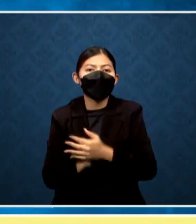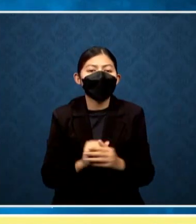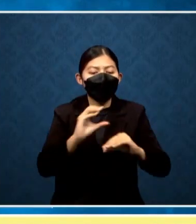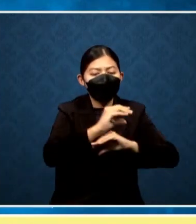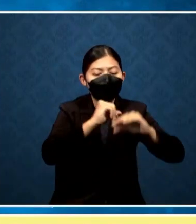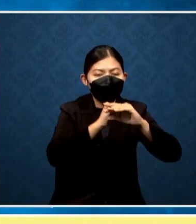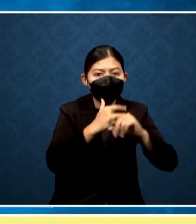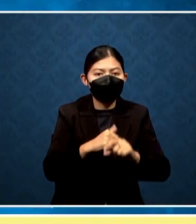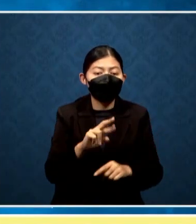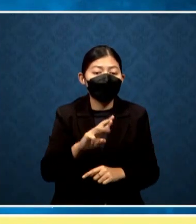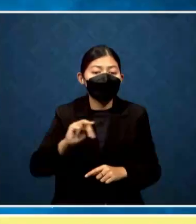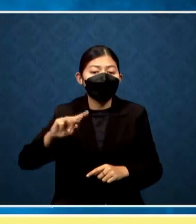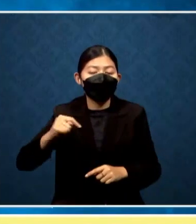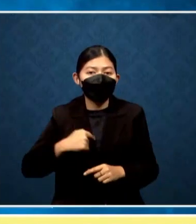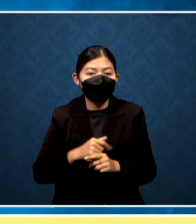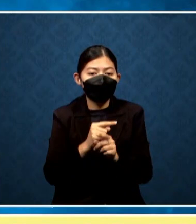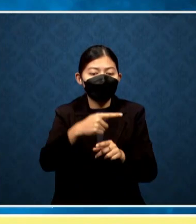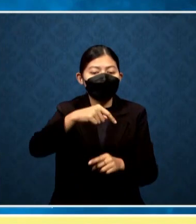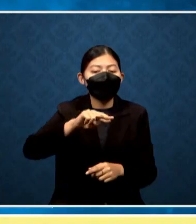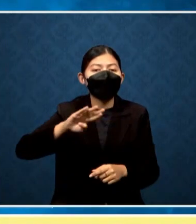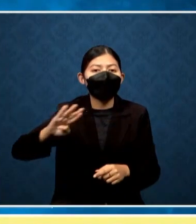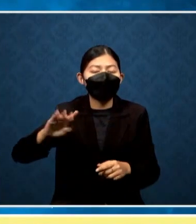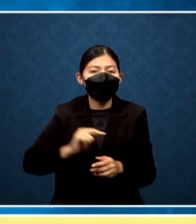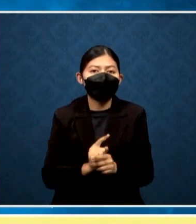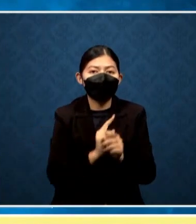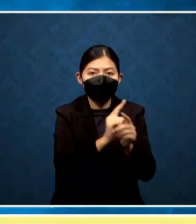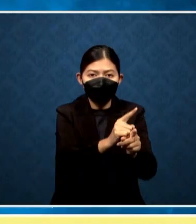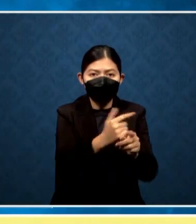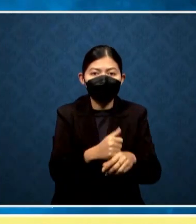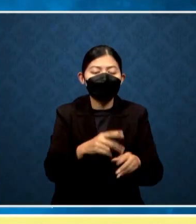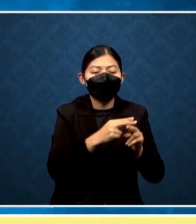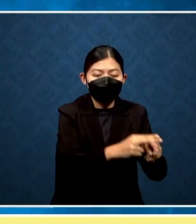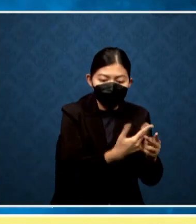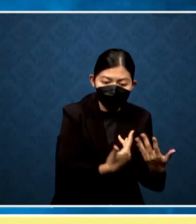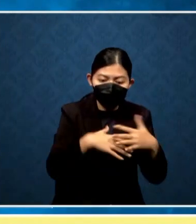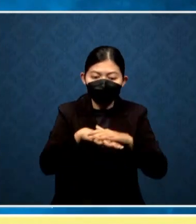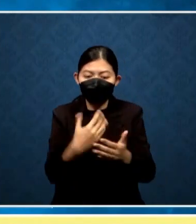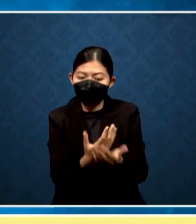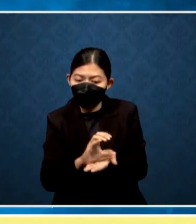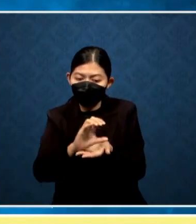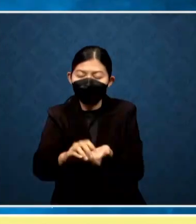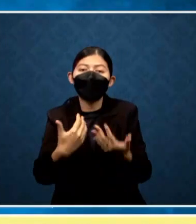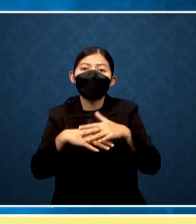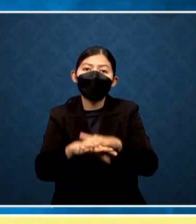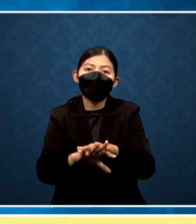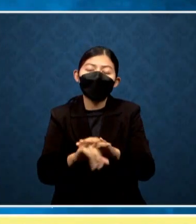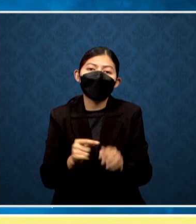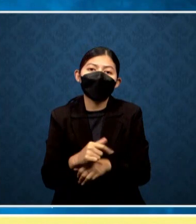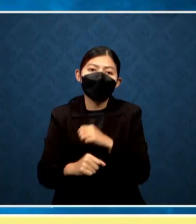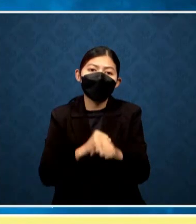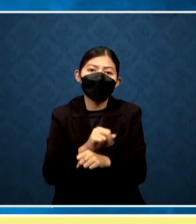ี่คณะรัปตีเหชอบตามพระรบแหยัดตามพท็อม pied การให้ออกชนรวมลงทุนในกรจการของรัฐ 2,55